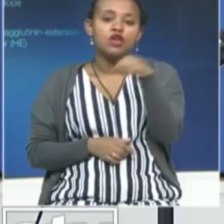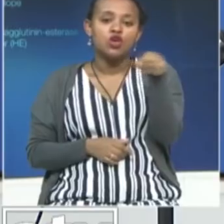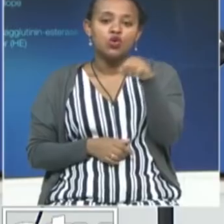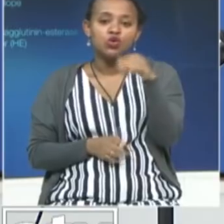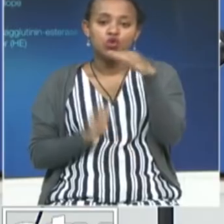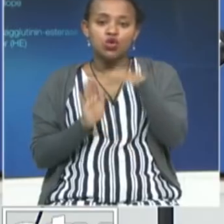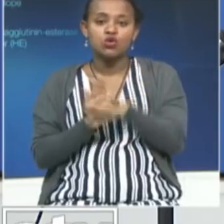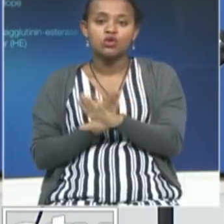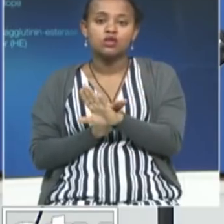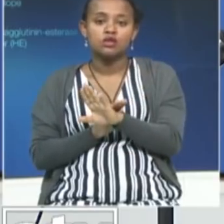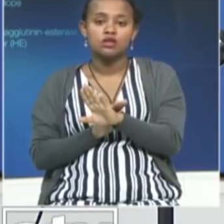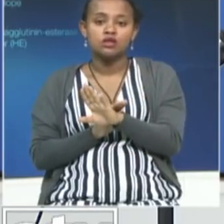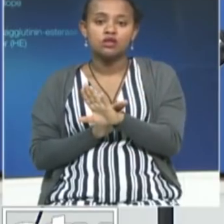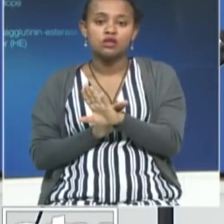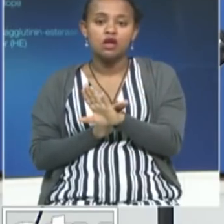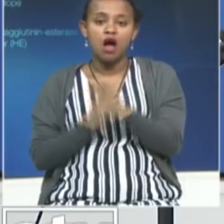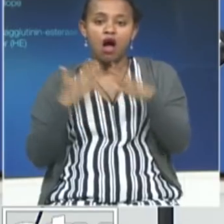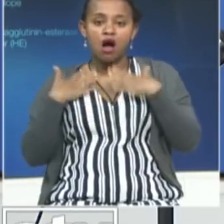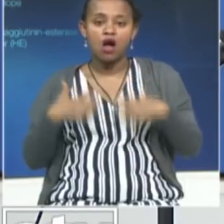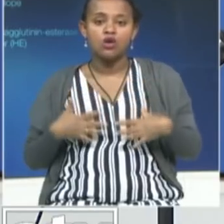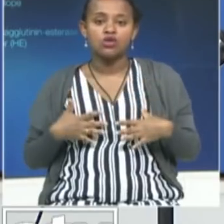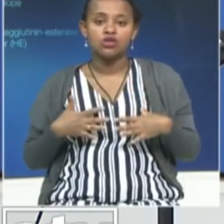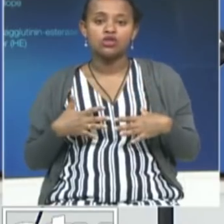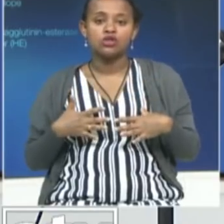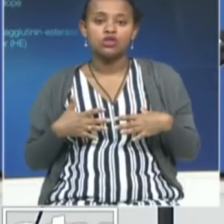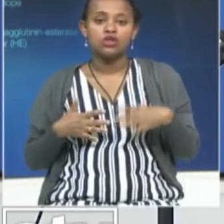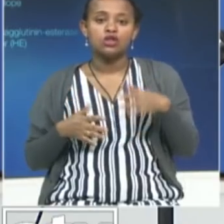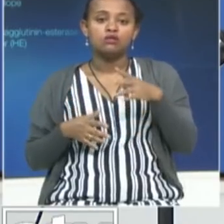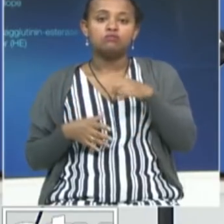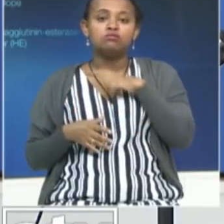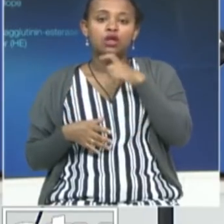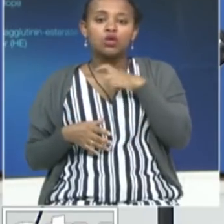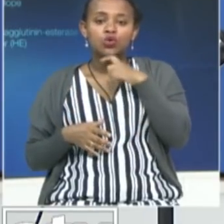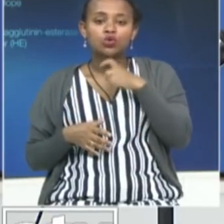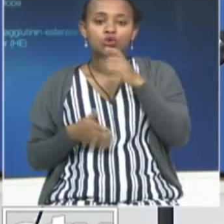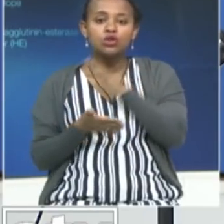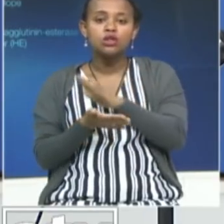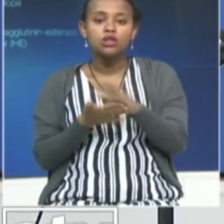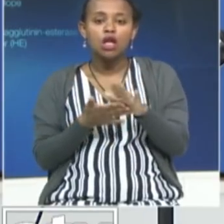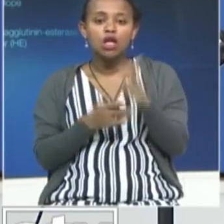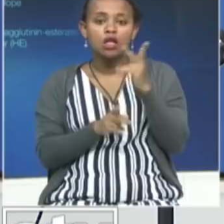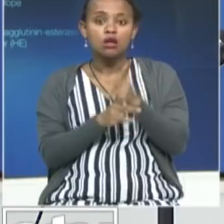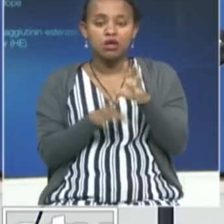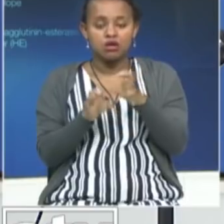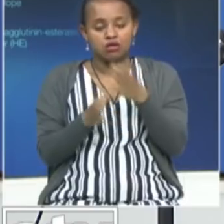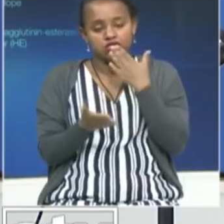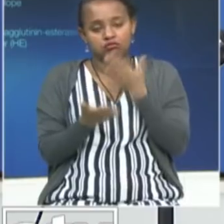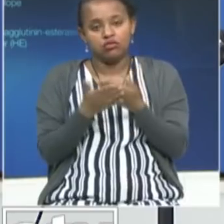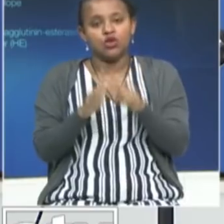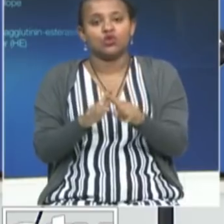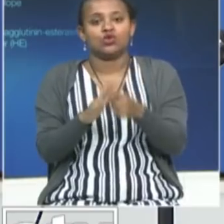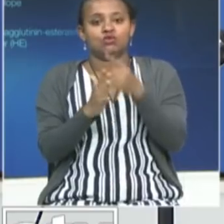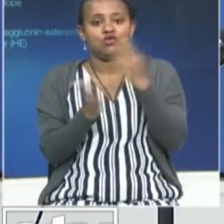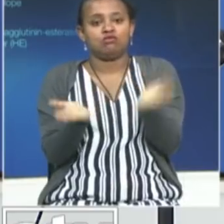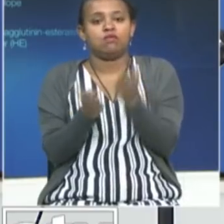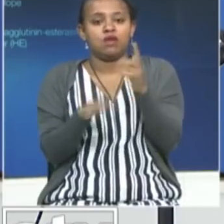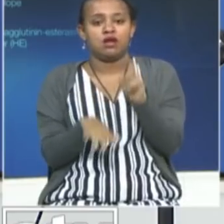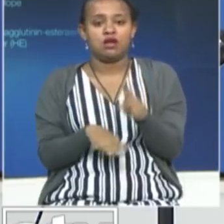የመኪኖቹን የውስጥ አካሎች ብረቶቹ ንጽህናቸው እንዲጠበቅ ይደረጋል። ይሄ ጥሩ ጅምር ነው፣ በረከት ያለበት